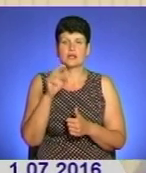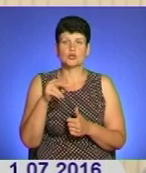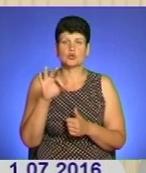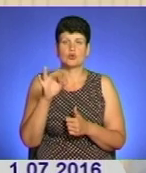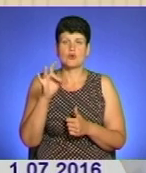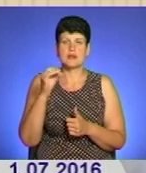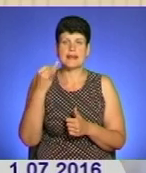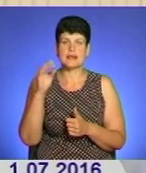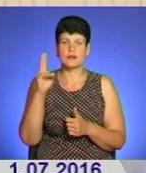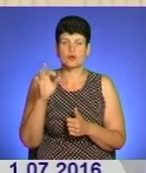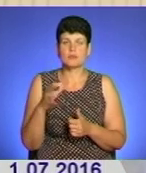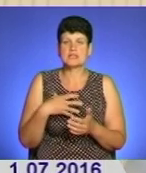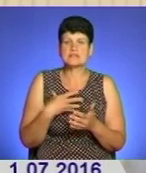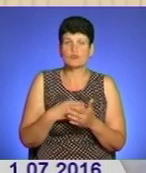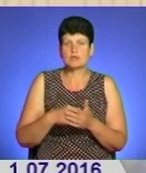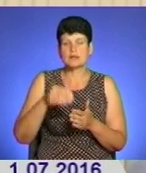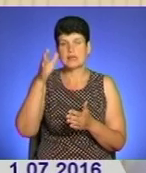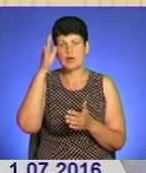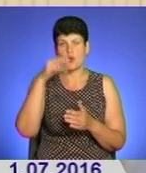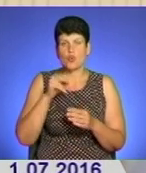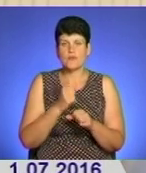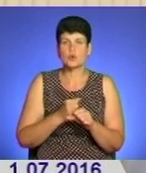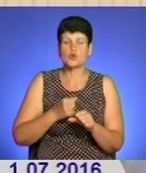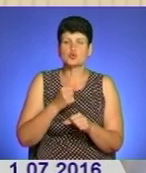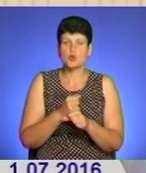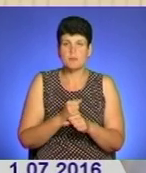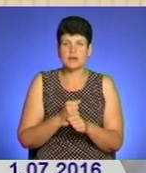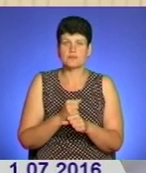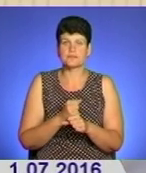десь своїми науковцями розробив і